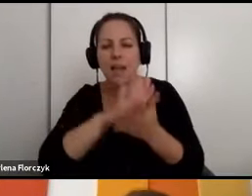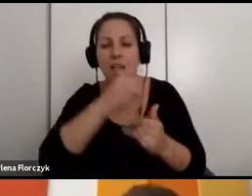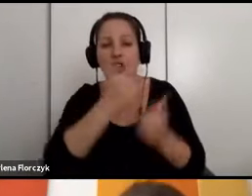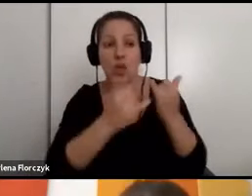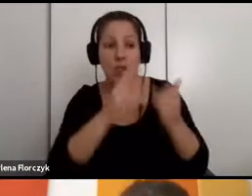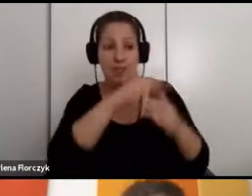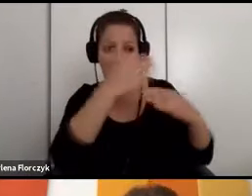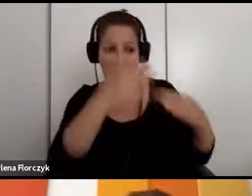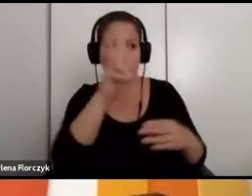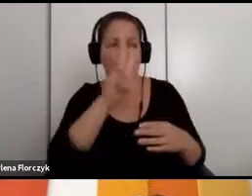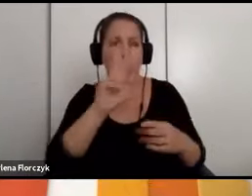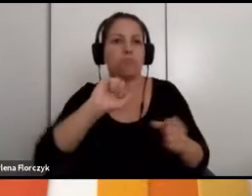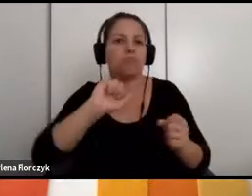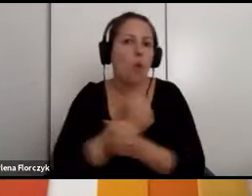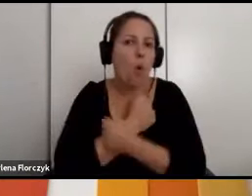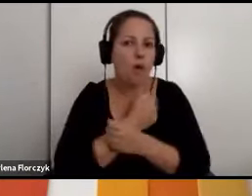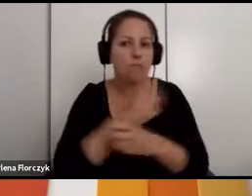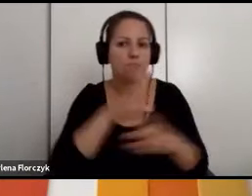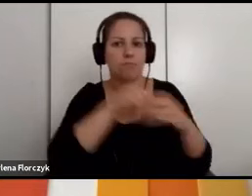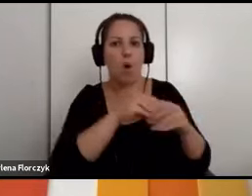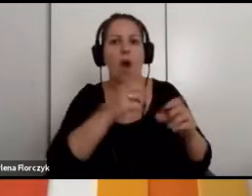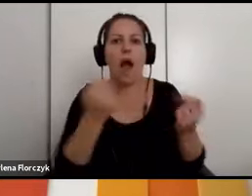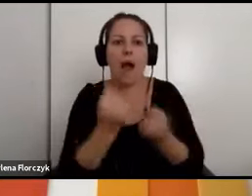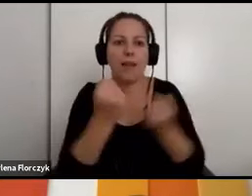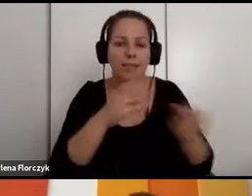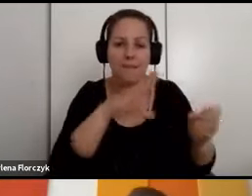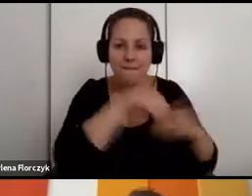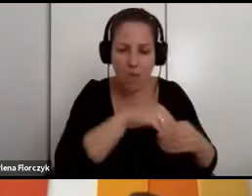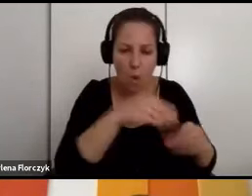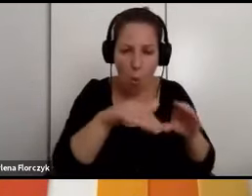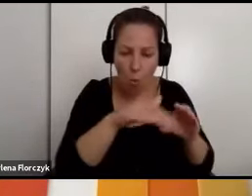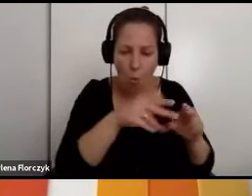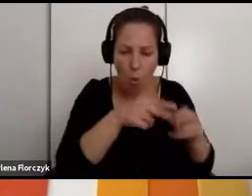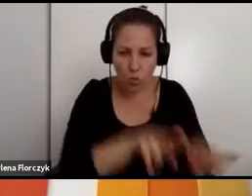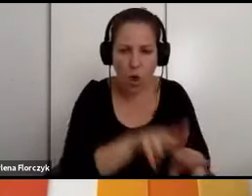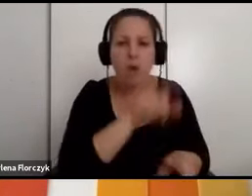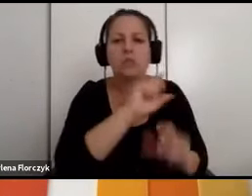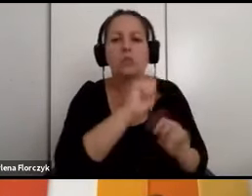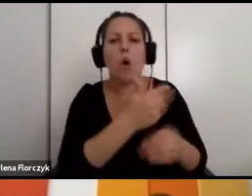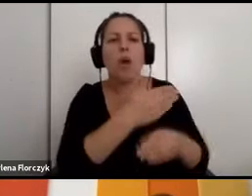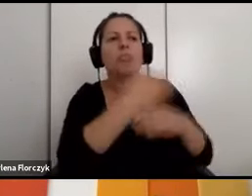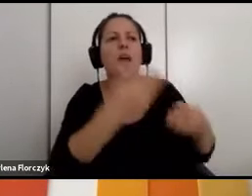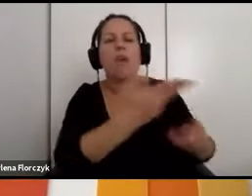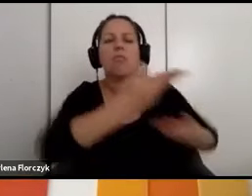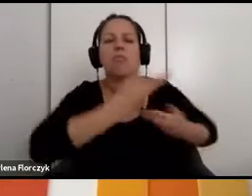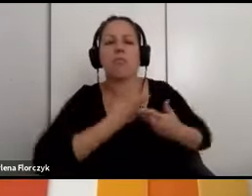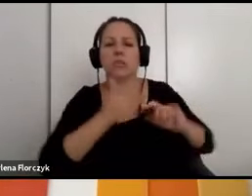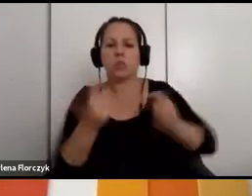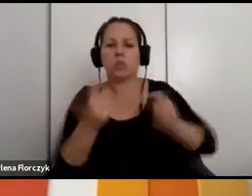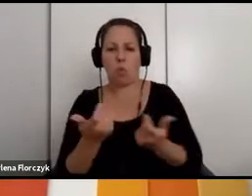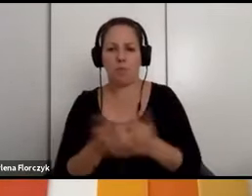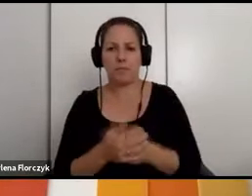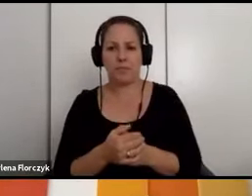kocha i w nim bierze udział aktywnie, co ten teatr może dać?